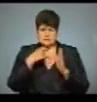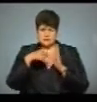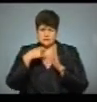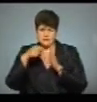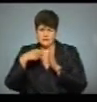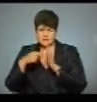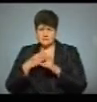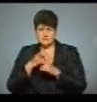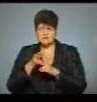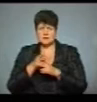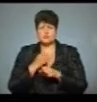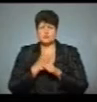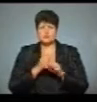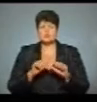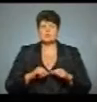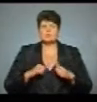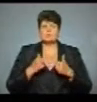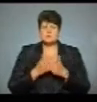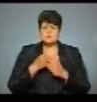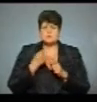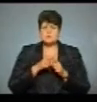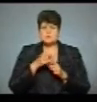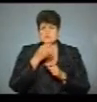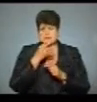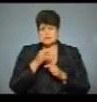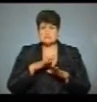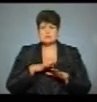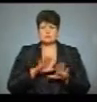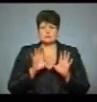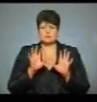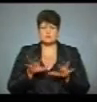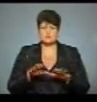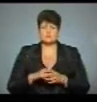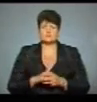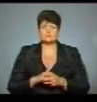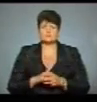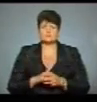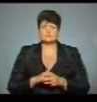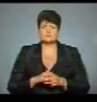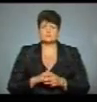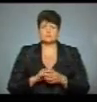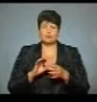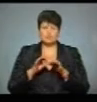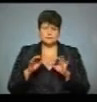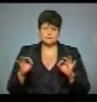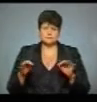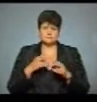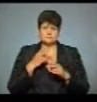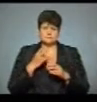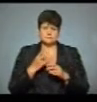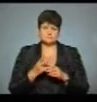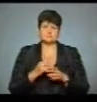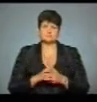і перешкоджали роботі комісії. Про це повідомила заступниця голови комісії Ярослава Табака. Подробиці знає наша кореспондентка